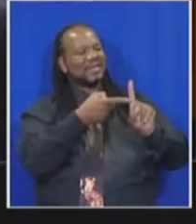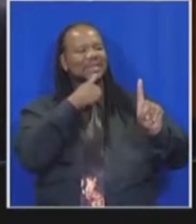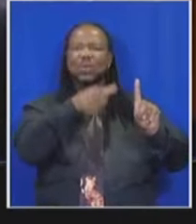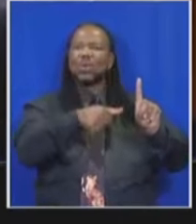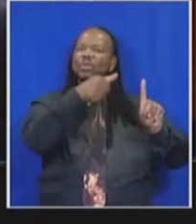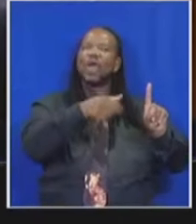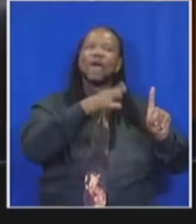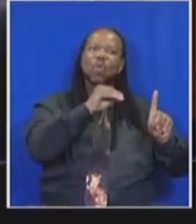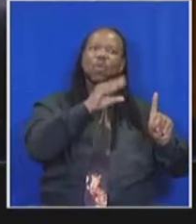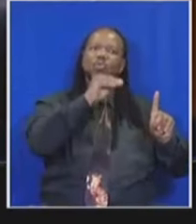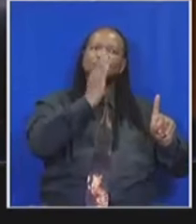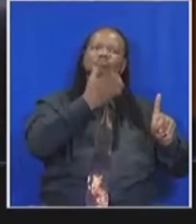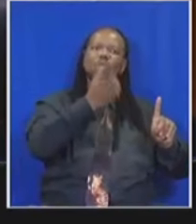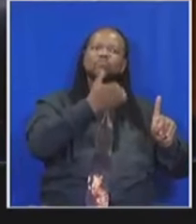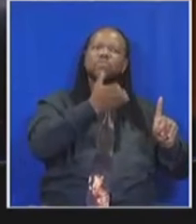kila